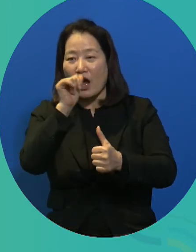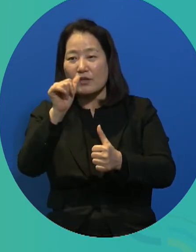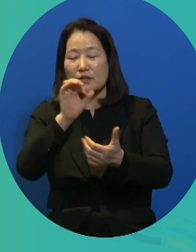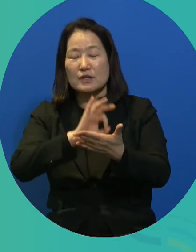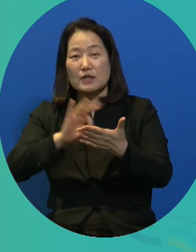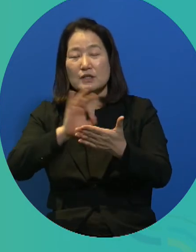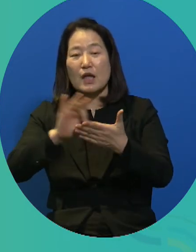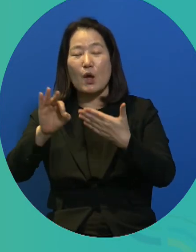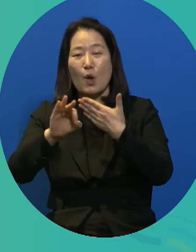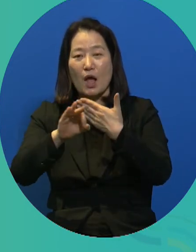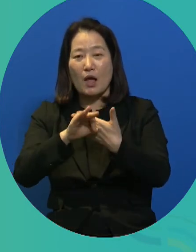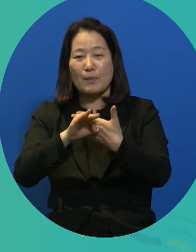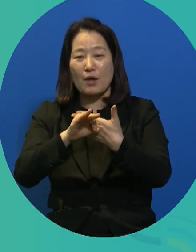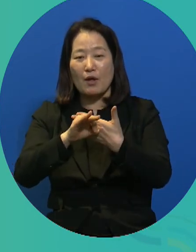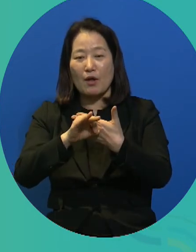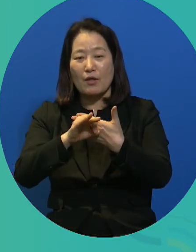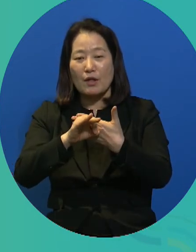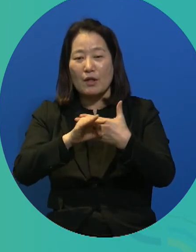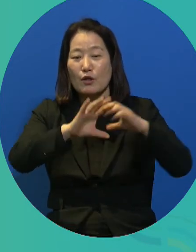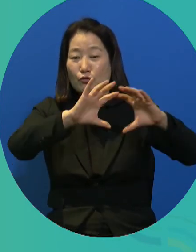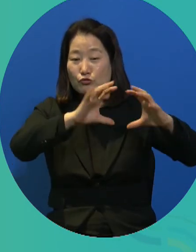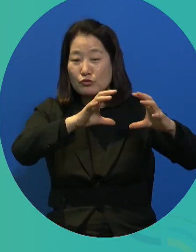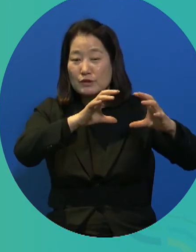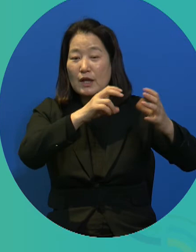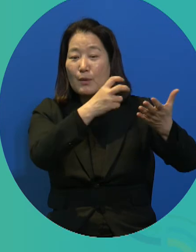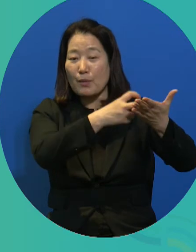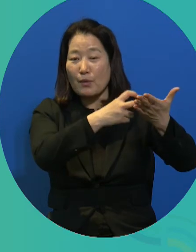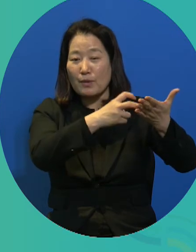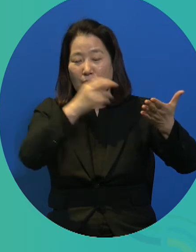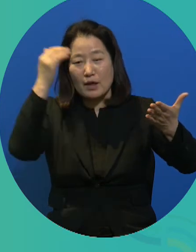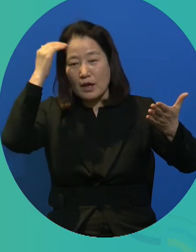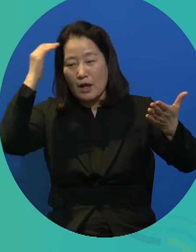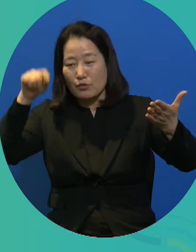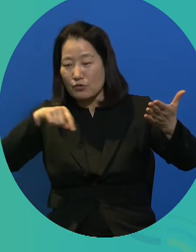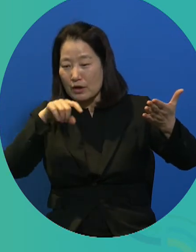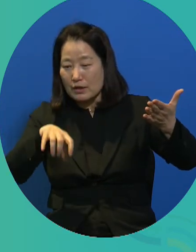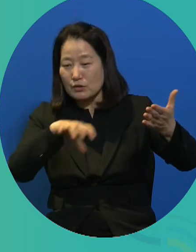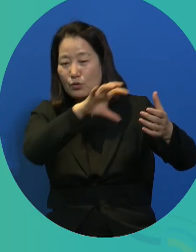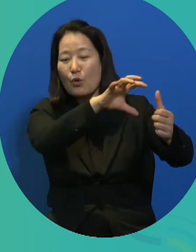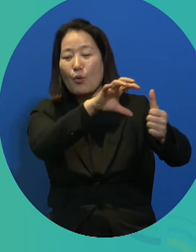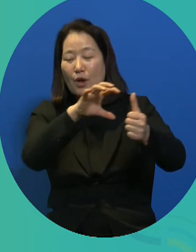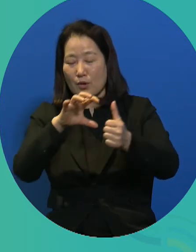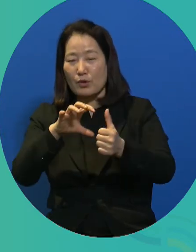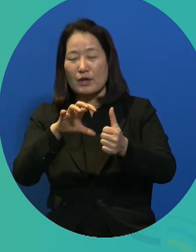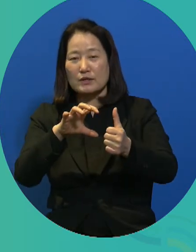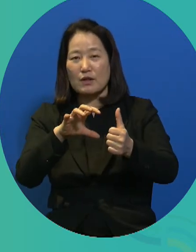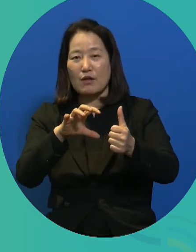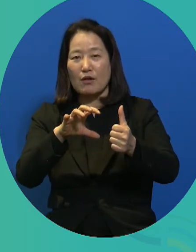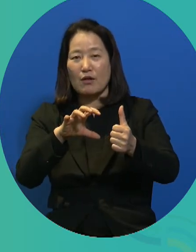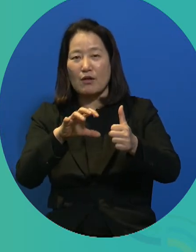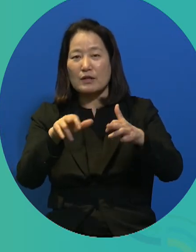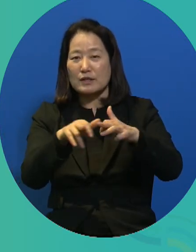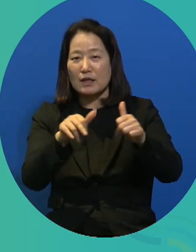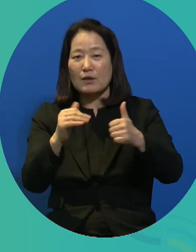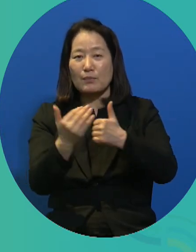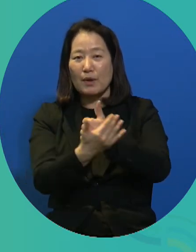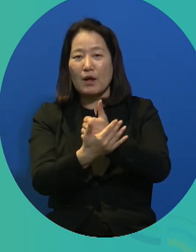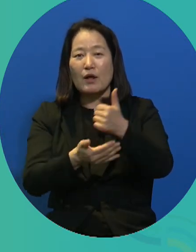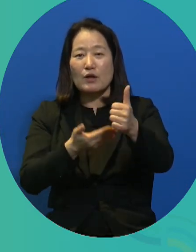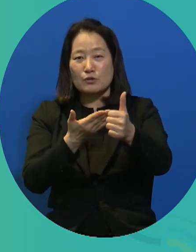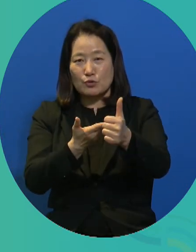자꾸 국내에 적용되고 만들어질 수 있는 기준을 좀 만들어가는 게 필요하다고